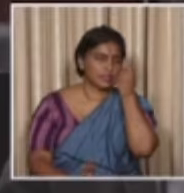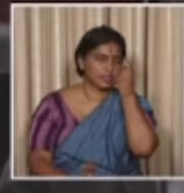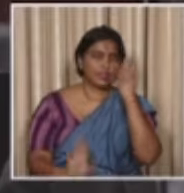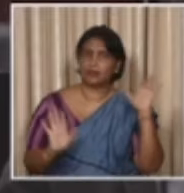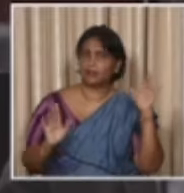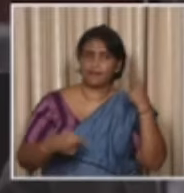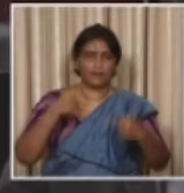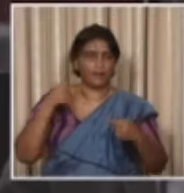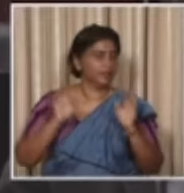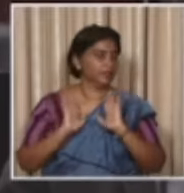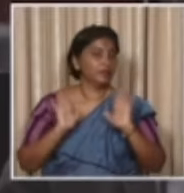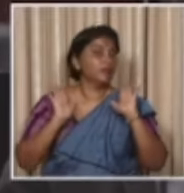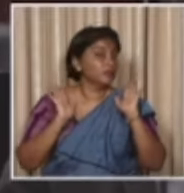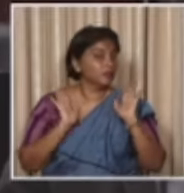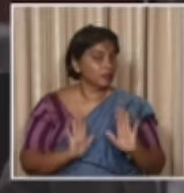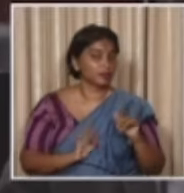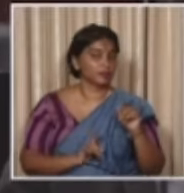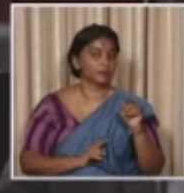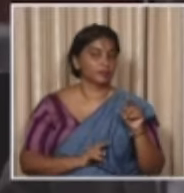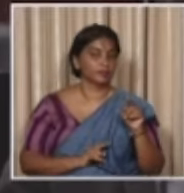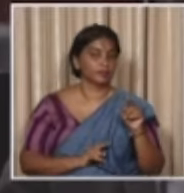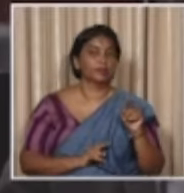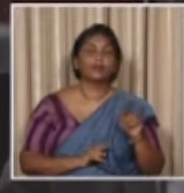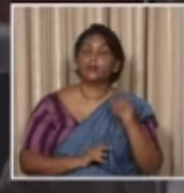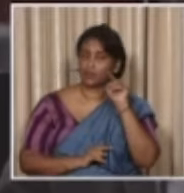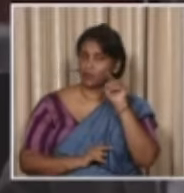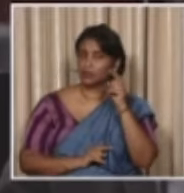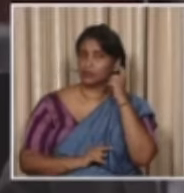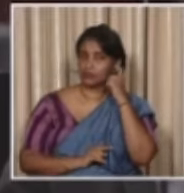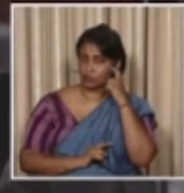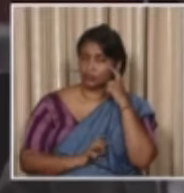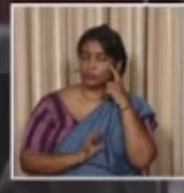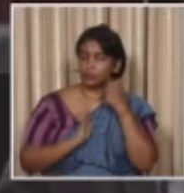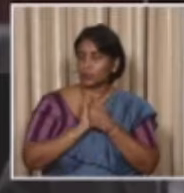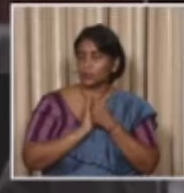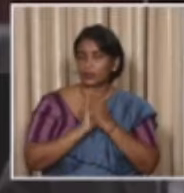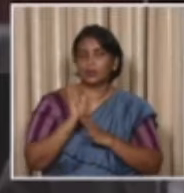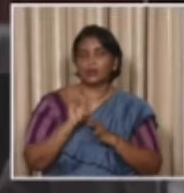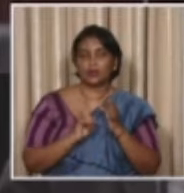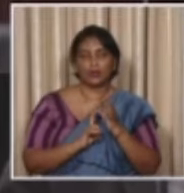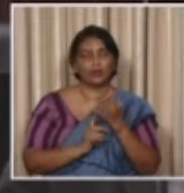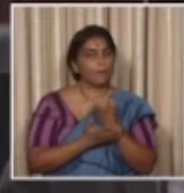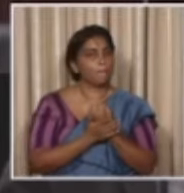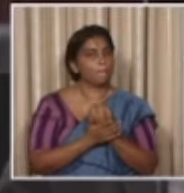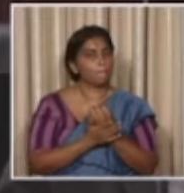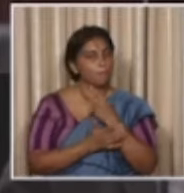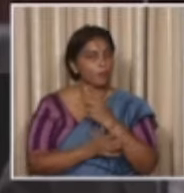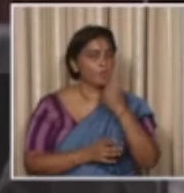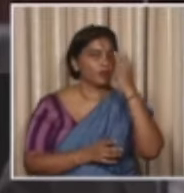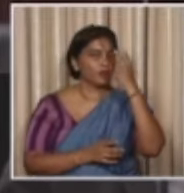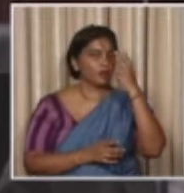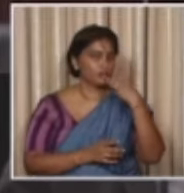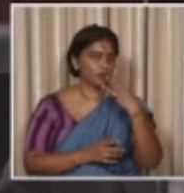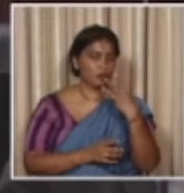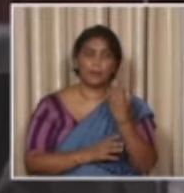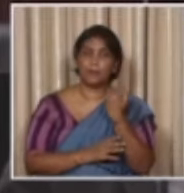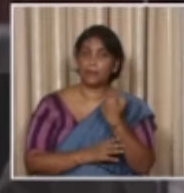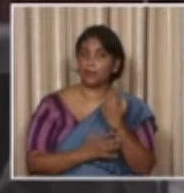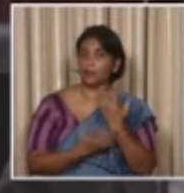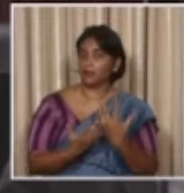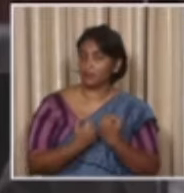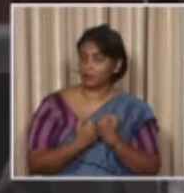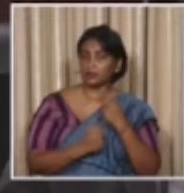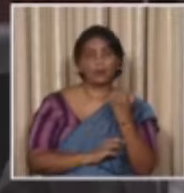නැහැ. නමුත් බුදු මතකයි මූලාසනාරූඪ මන්ත්‍රීතුමනි, මේ පොහොට්ටුවට 3/2 බලයක් ලැබිලා